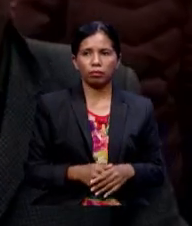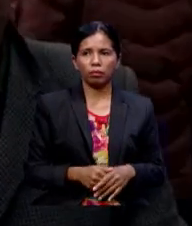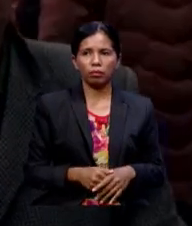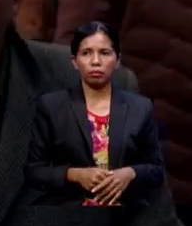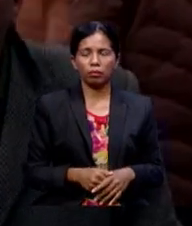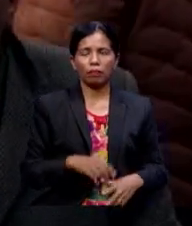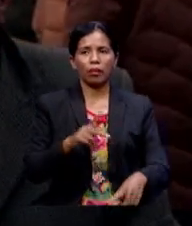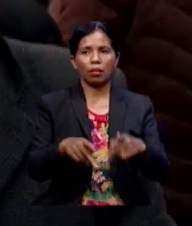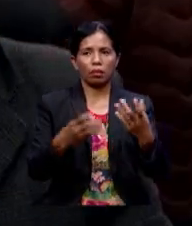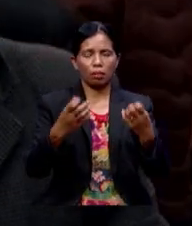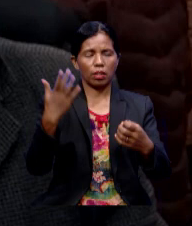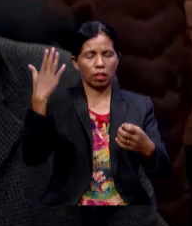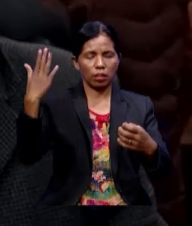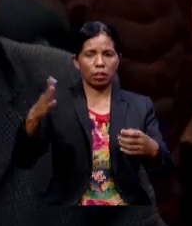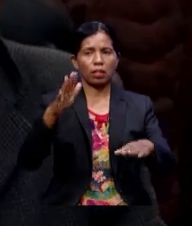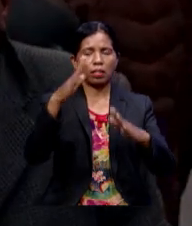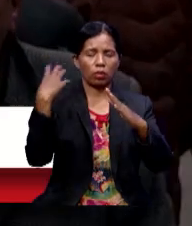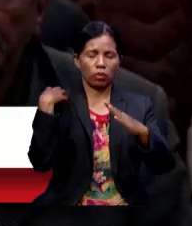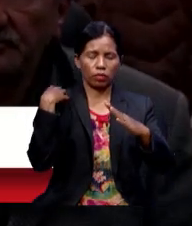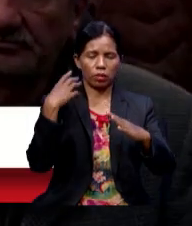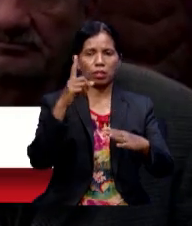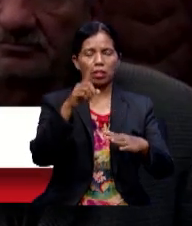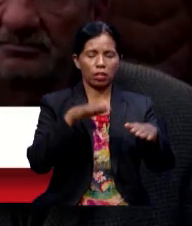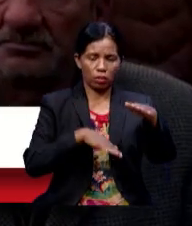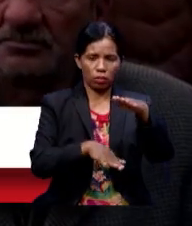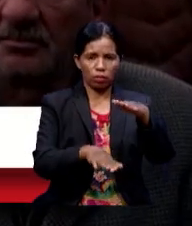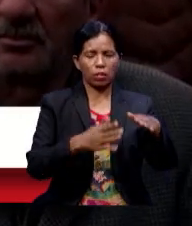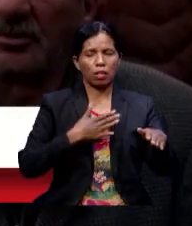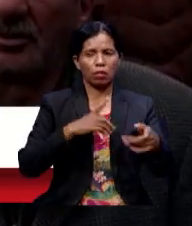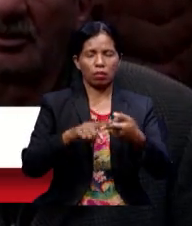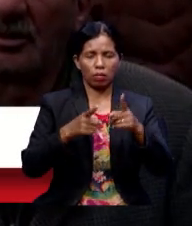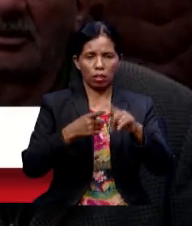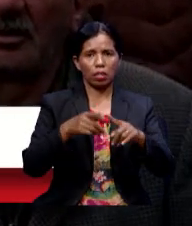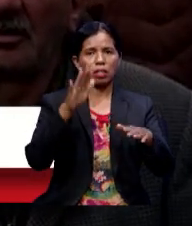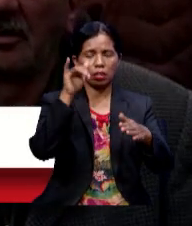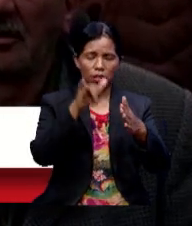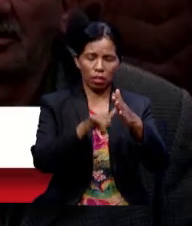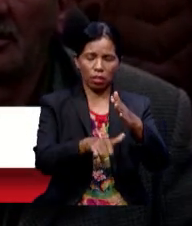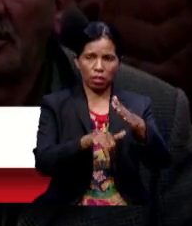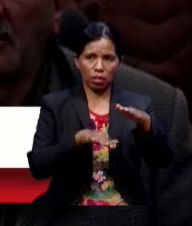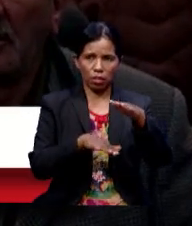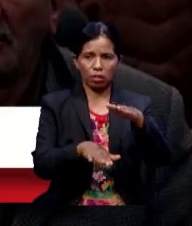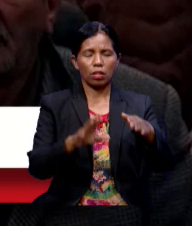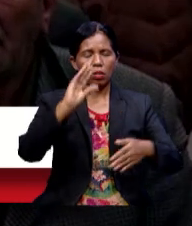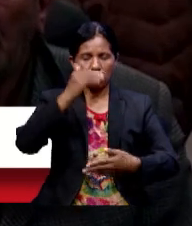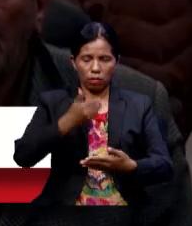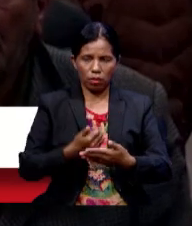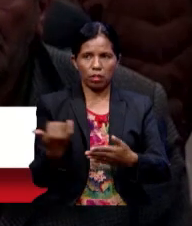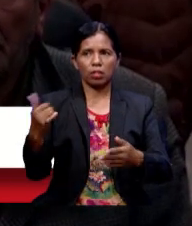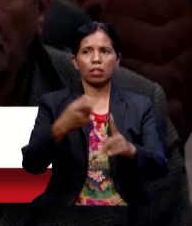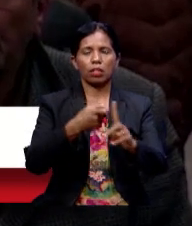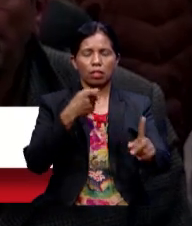Ema barak maksa iha estrago nenia okos. Hau iha kolega ida nebe hela iha apartemento ne, ninia wan sira hetan salwasang husi andar